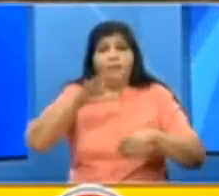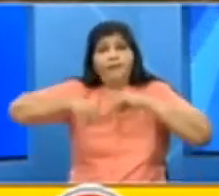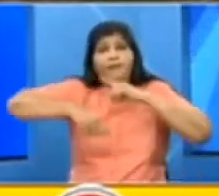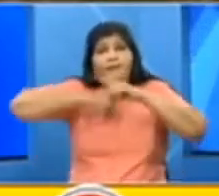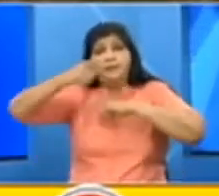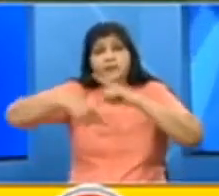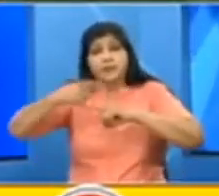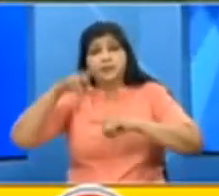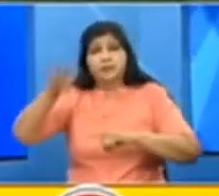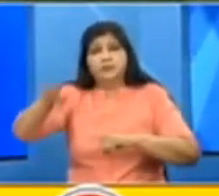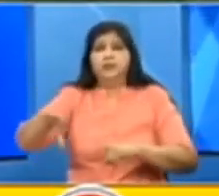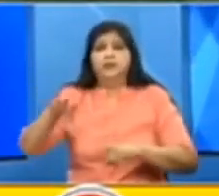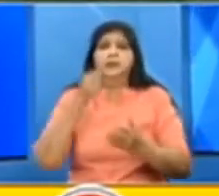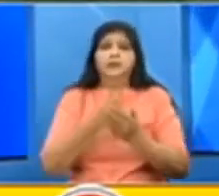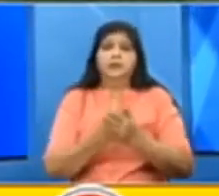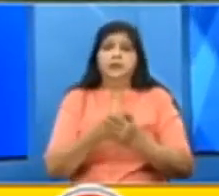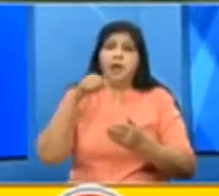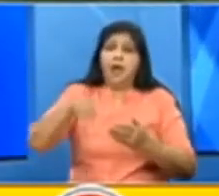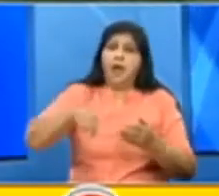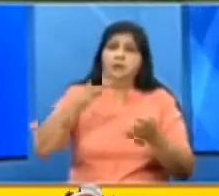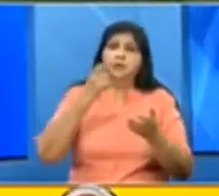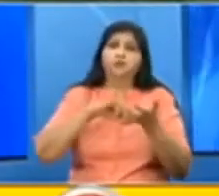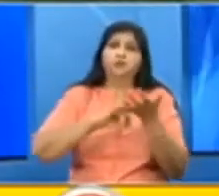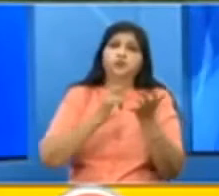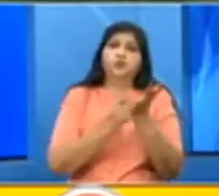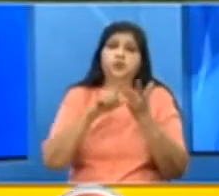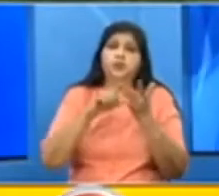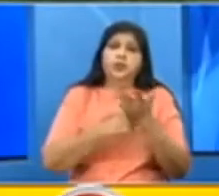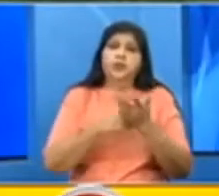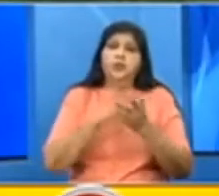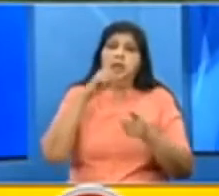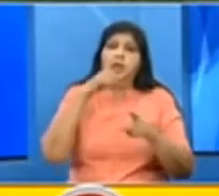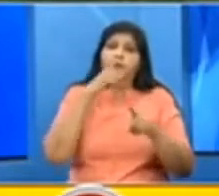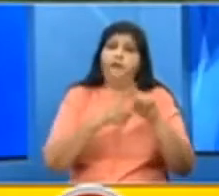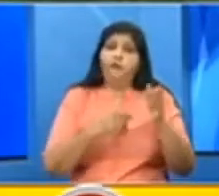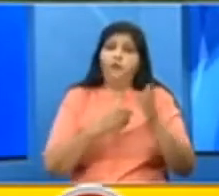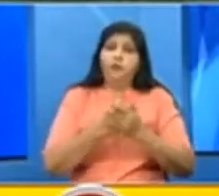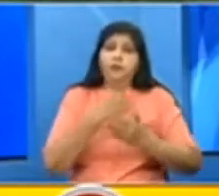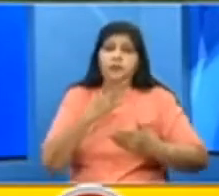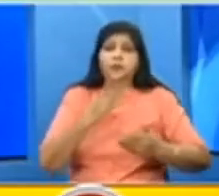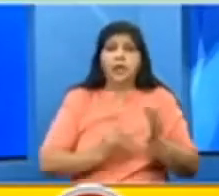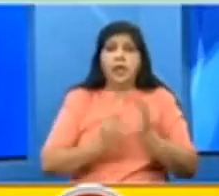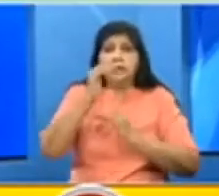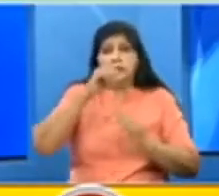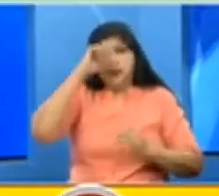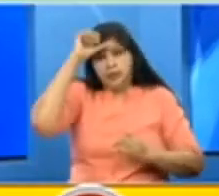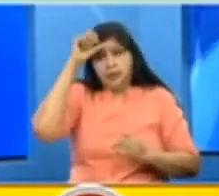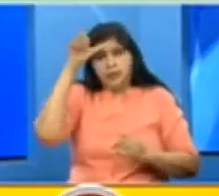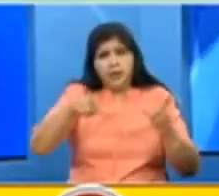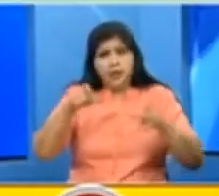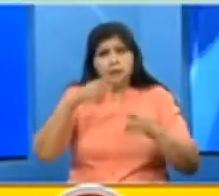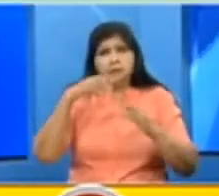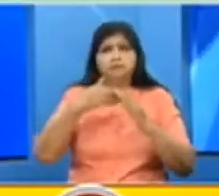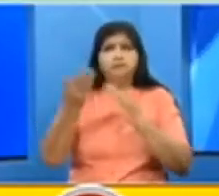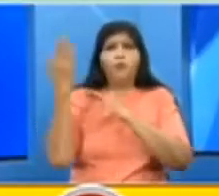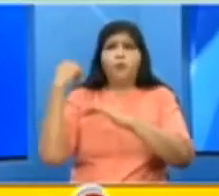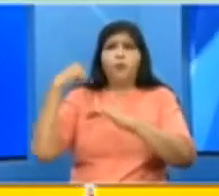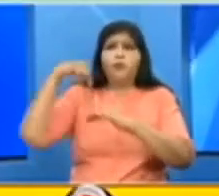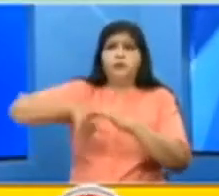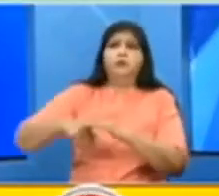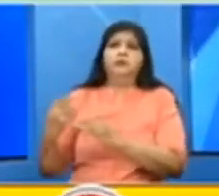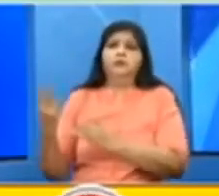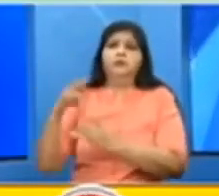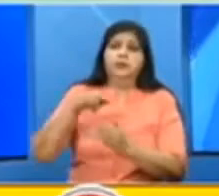पर है। आज सूरीनाम में 1/4 से अधिक लोग भारतीय मूल के हैं। क्या आप जानते